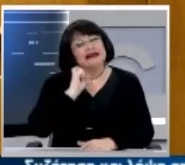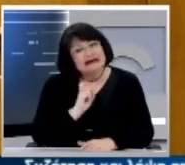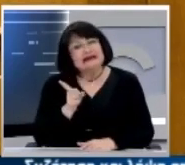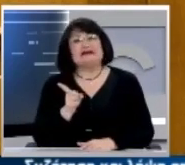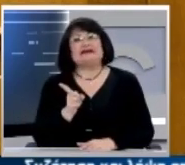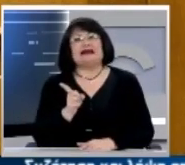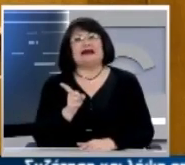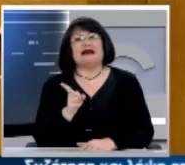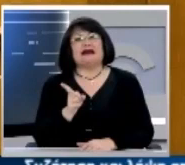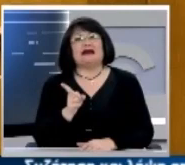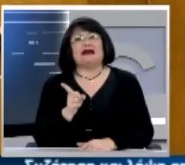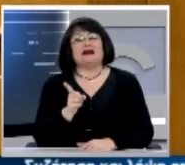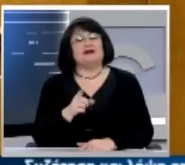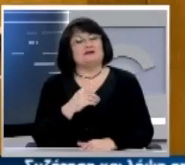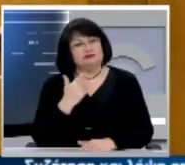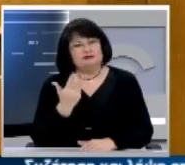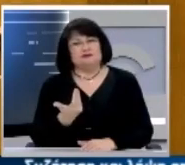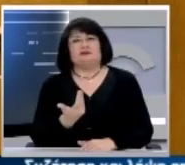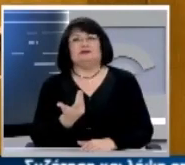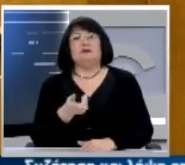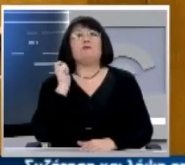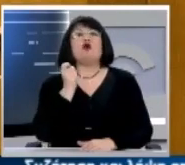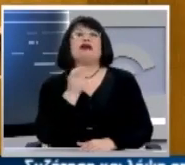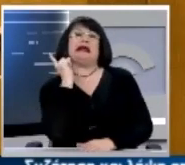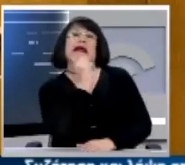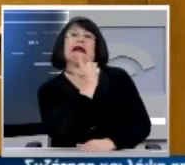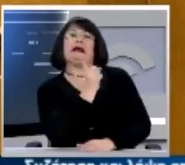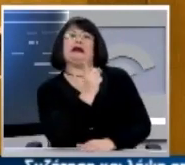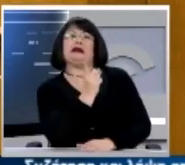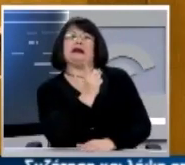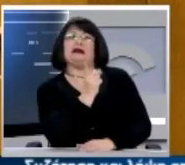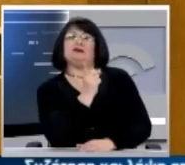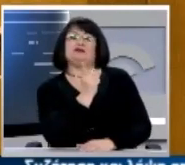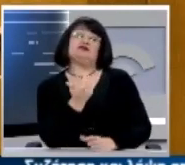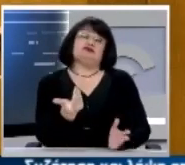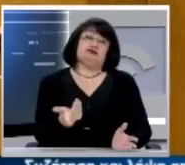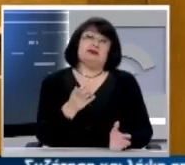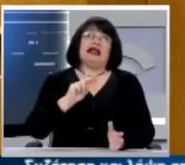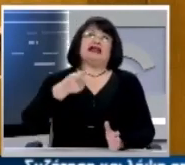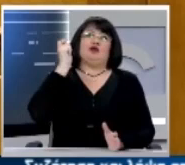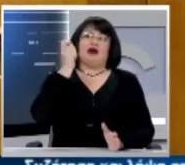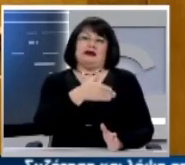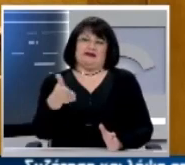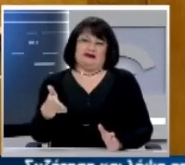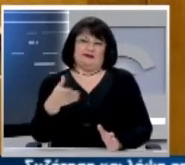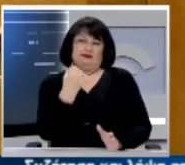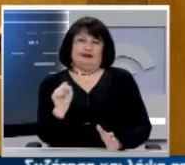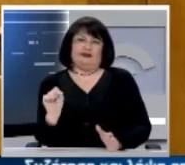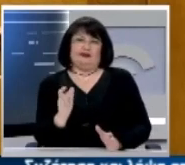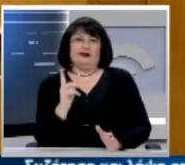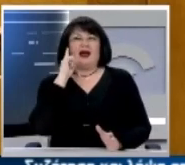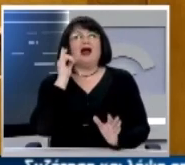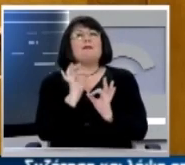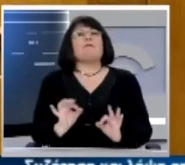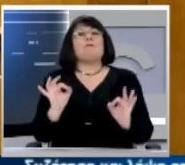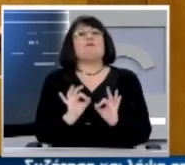ότι θα δεχθεί αυτήν την πολιτική κριτική από τη μεριά της αντιπολίτευσης, είχε